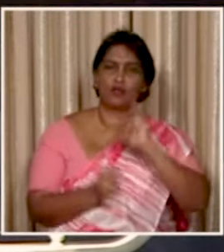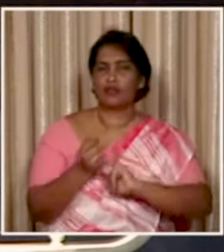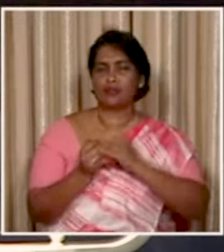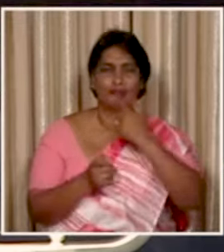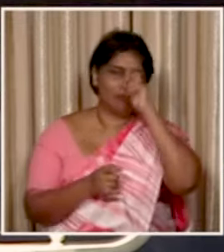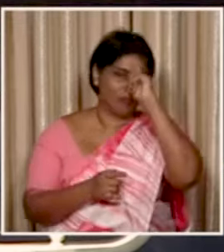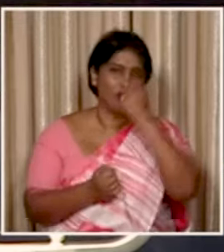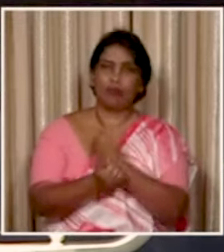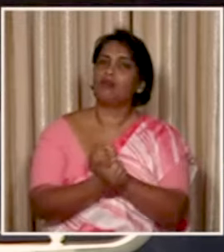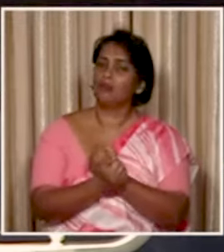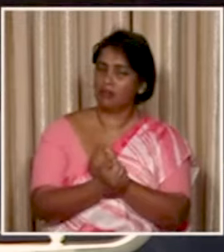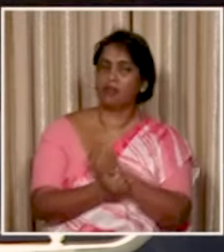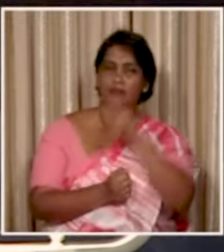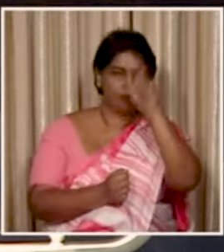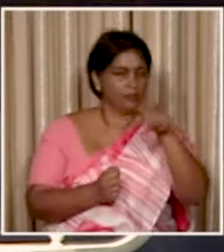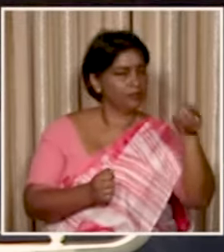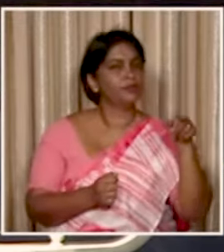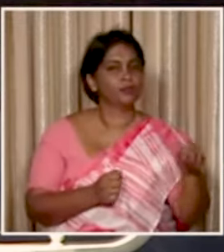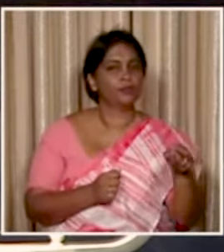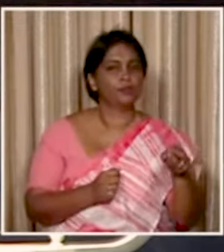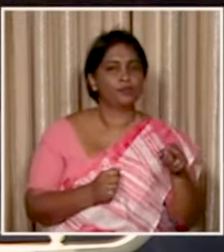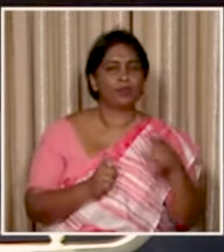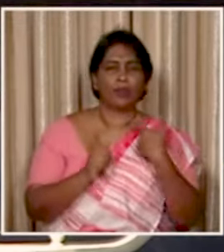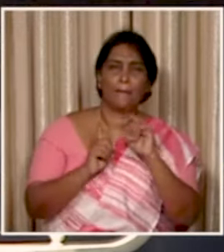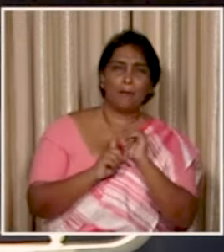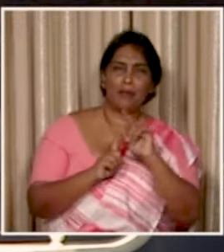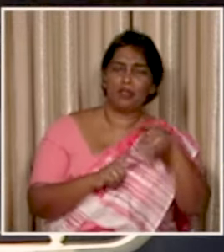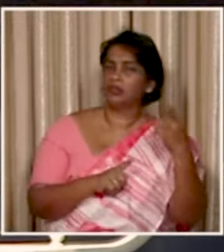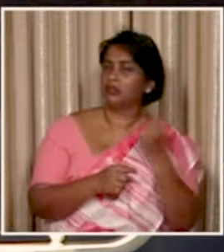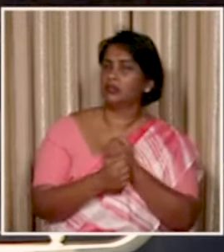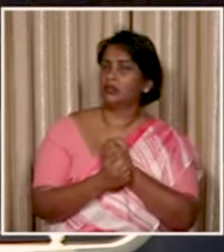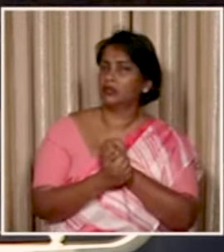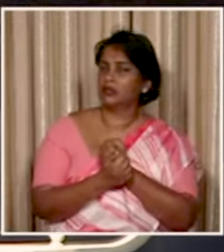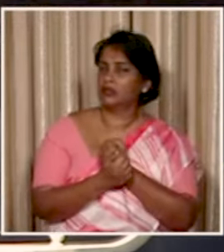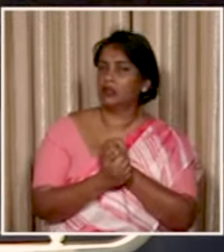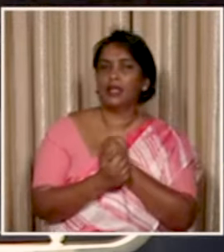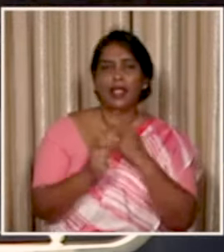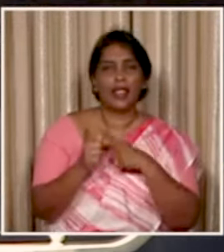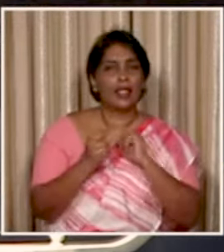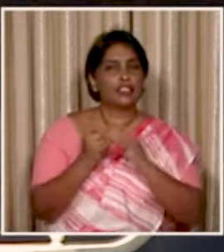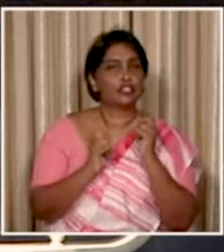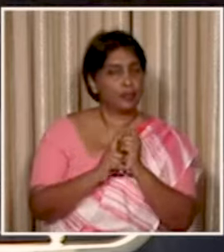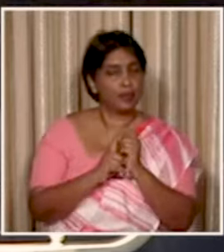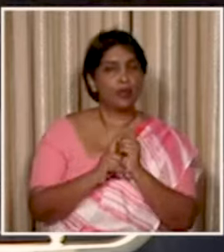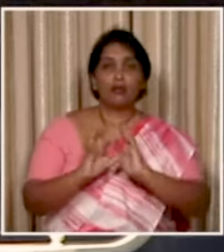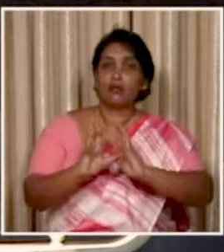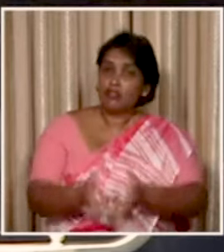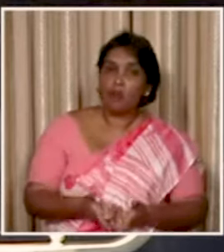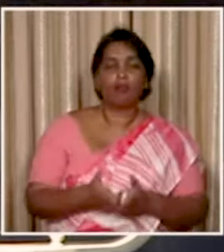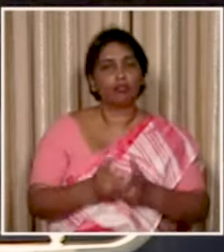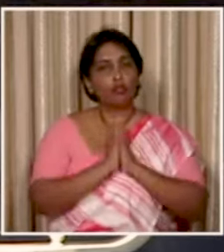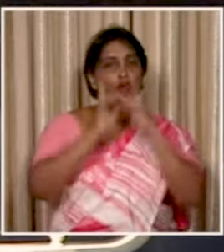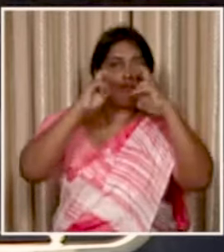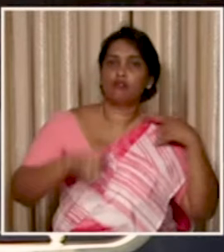உதவி போலீஸ் அத்தியட்சகர் பிரபாஸ் காலகி ஆகியோரது தலைமையில் சப்பாத்து கால்களுடன் உள்நுழைந்த ஆண் போலீசாரும் பெண் போலீசாருமாக ஆலய